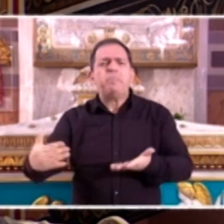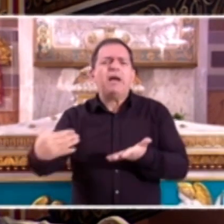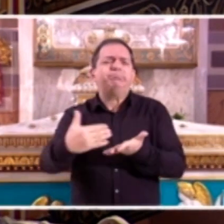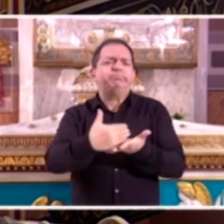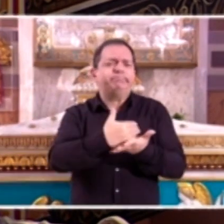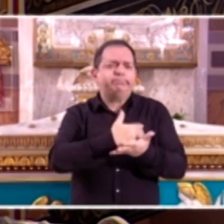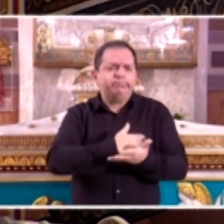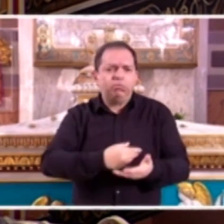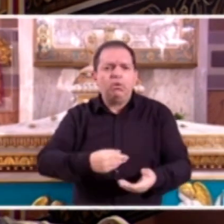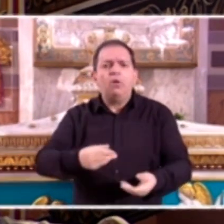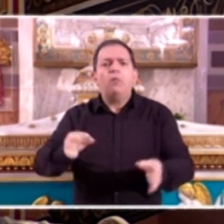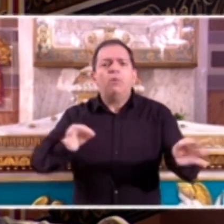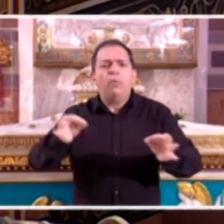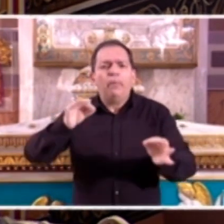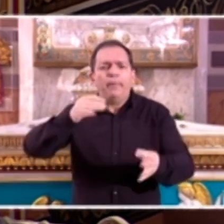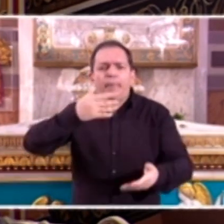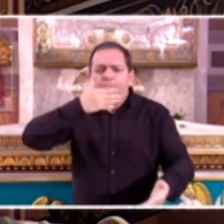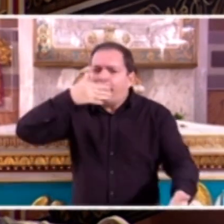ζών να